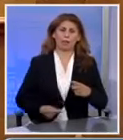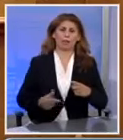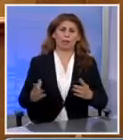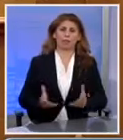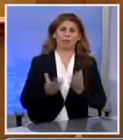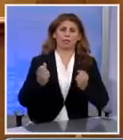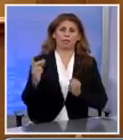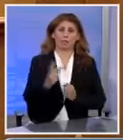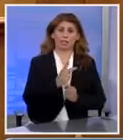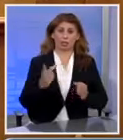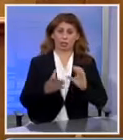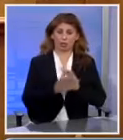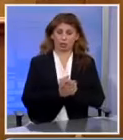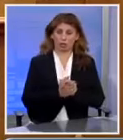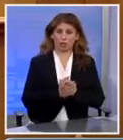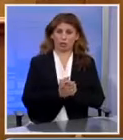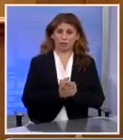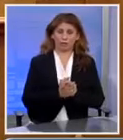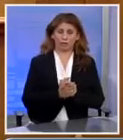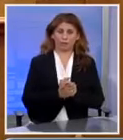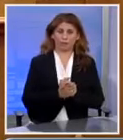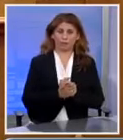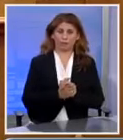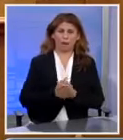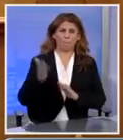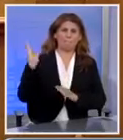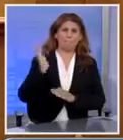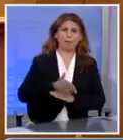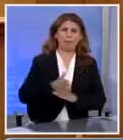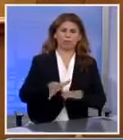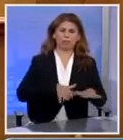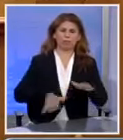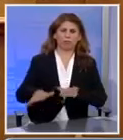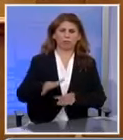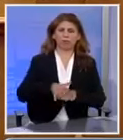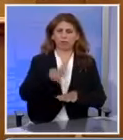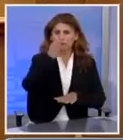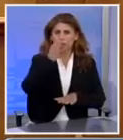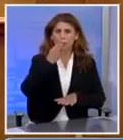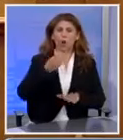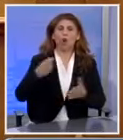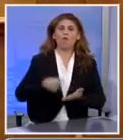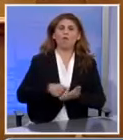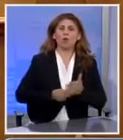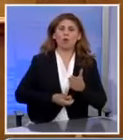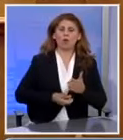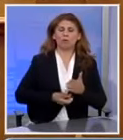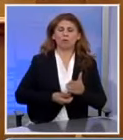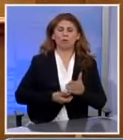κοινωνικής συνοχής, το χτύπημα της διαπλοκής, της διαφοράς, της φοροδιαφυγής.